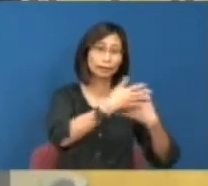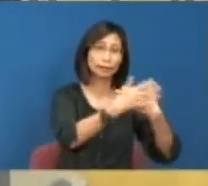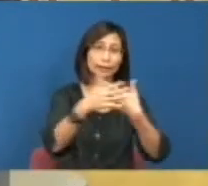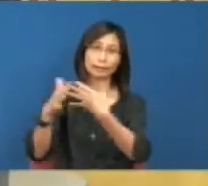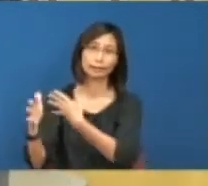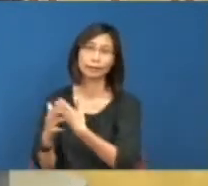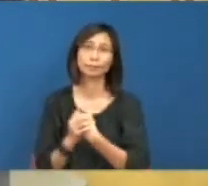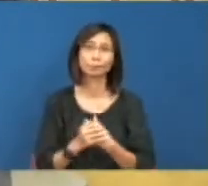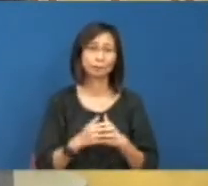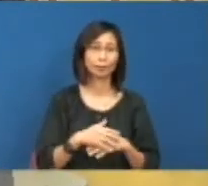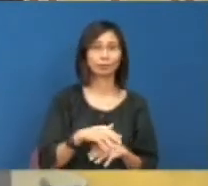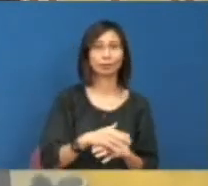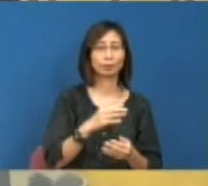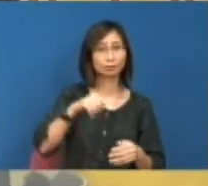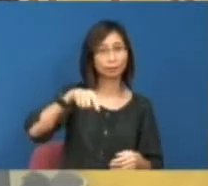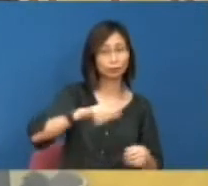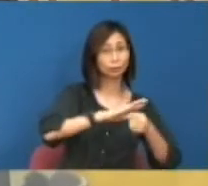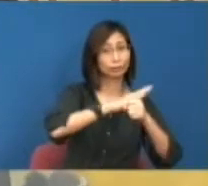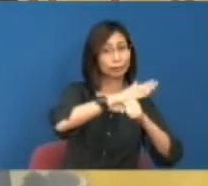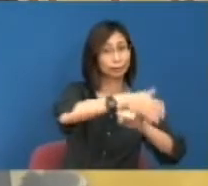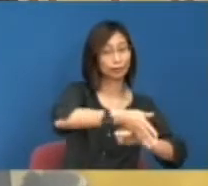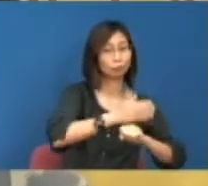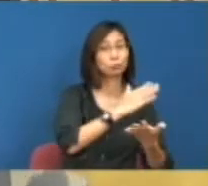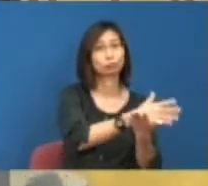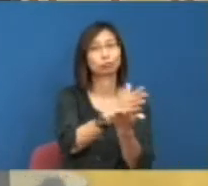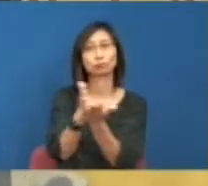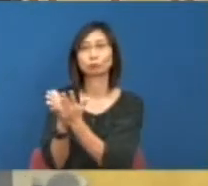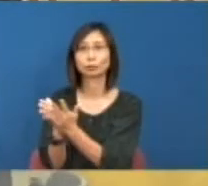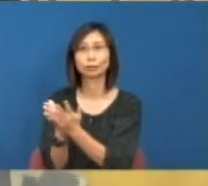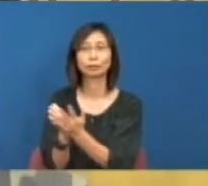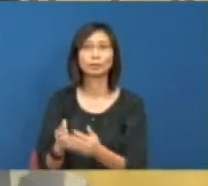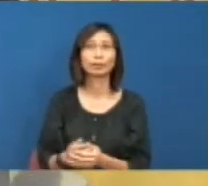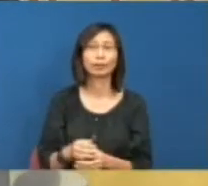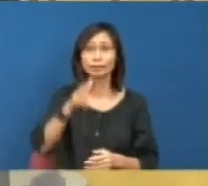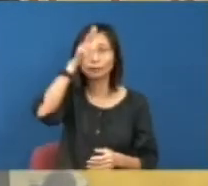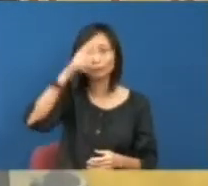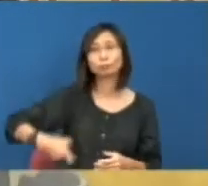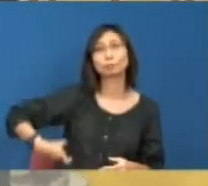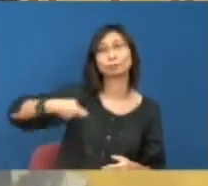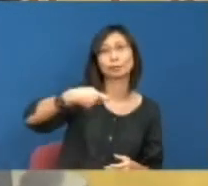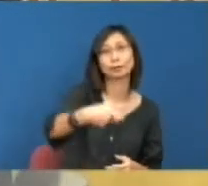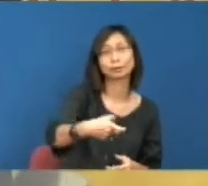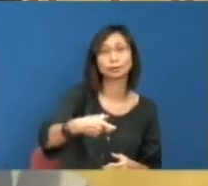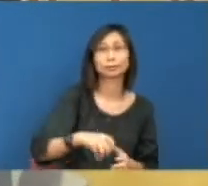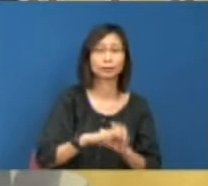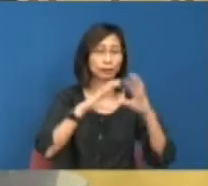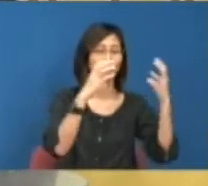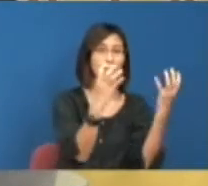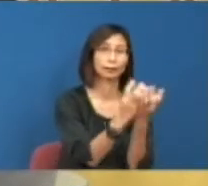會層層面面的由政府用公帑定立的所謂法定機構啊，什麼